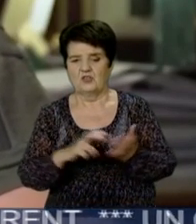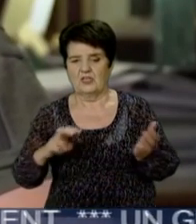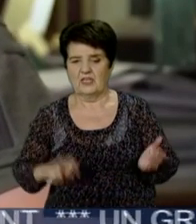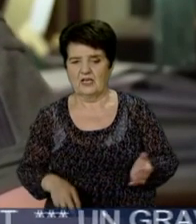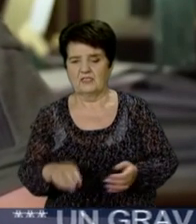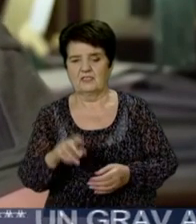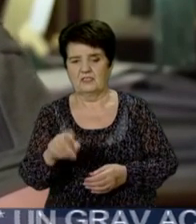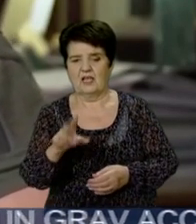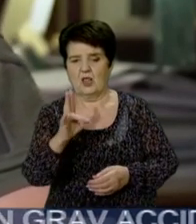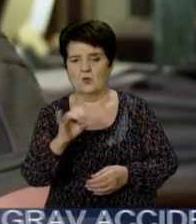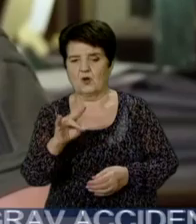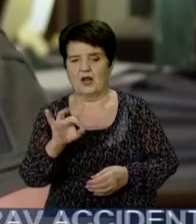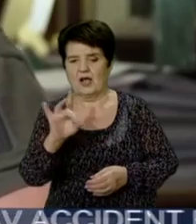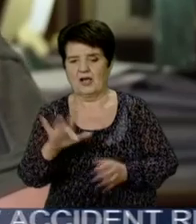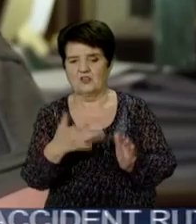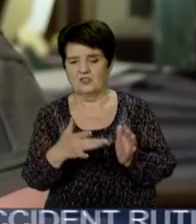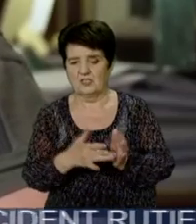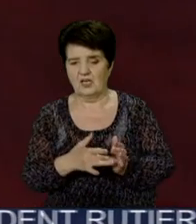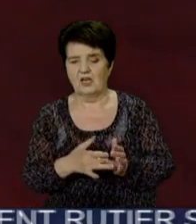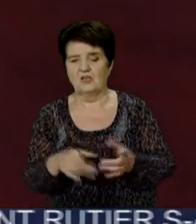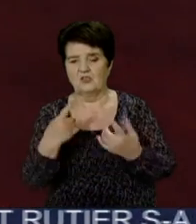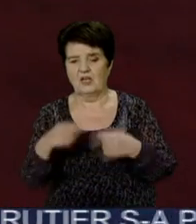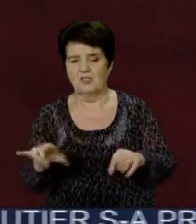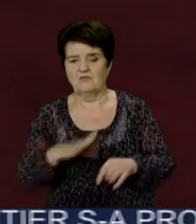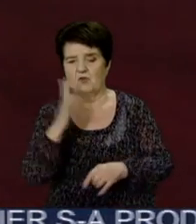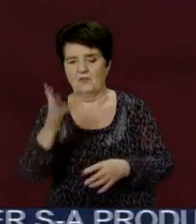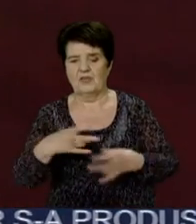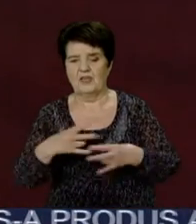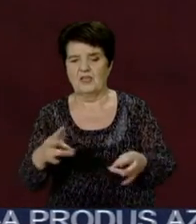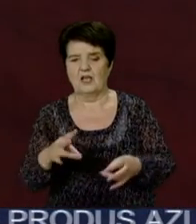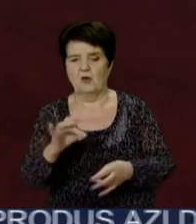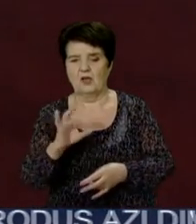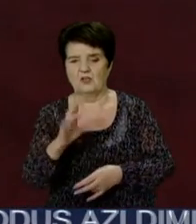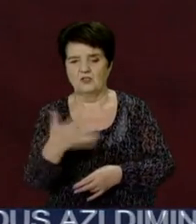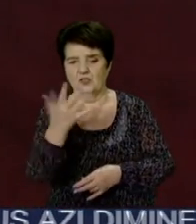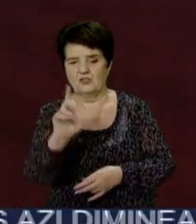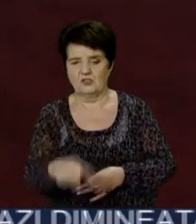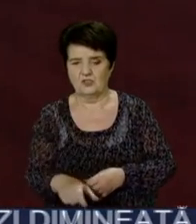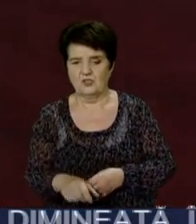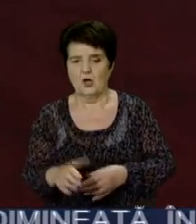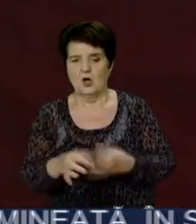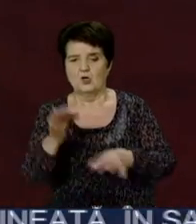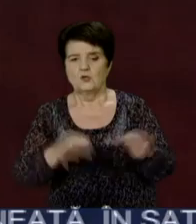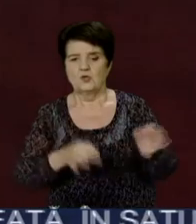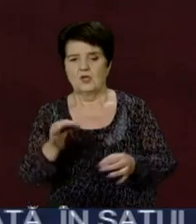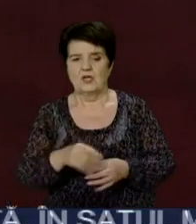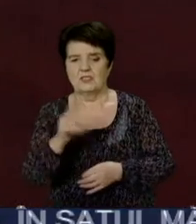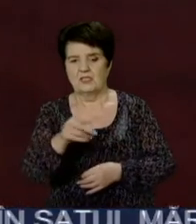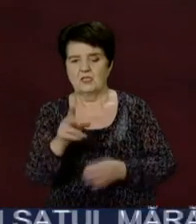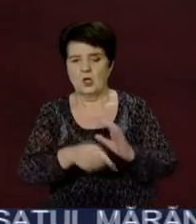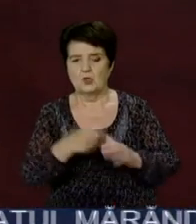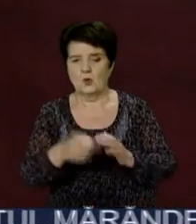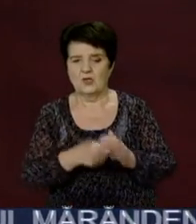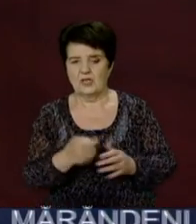un precedent de care vor profita alți teroriști. 5 străini sunt judecați drept mercenari de către separatiștii din Donetsk.